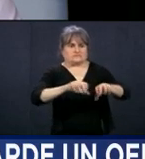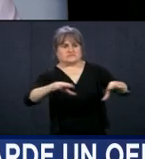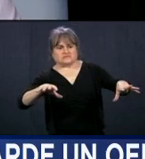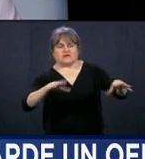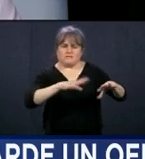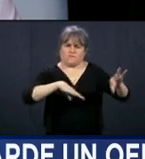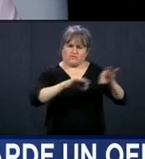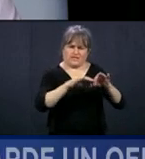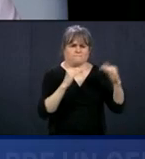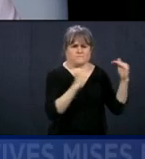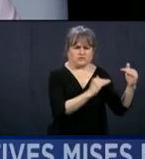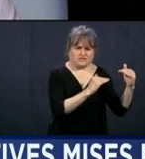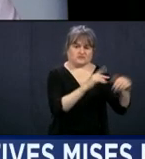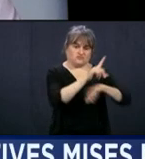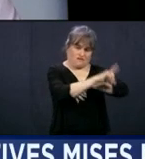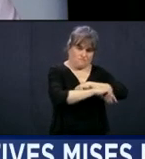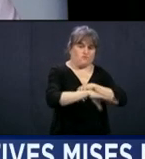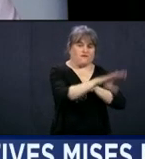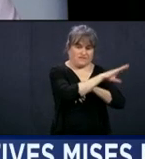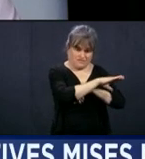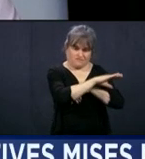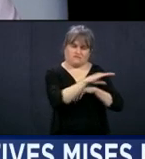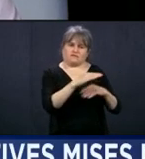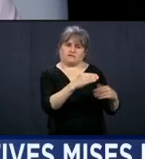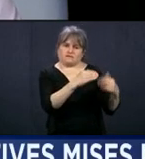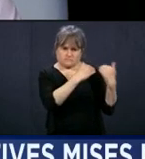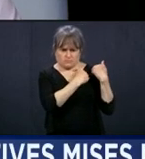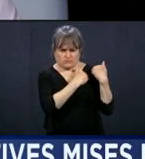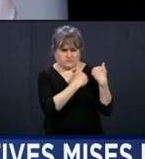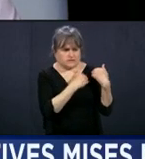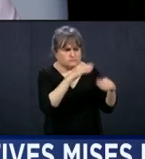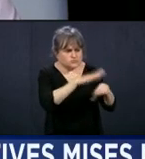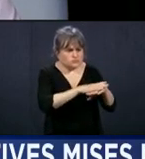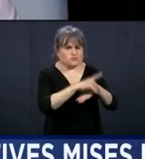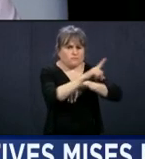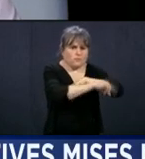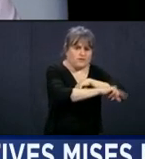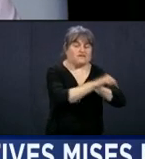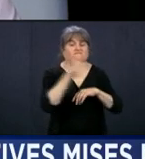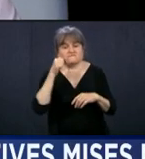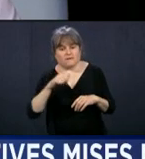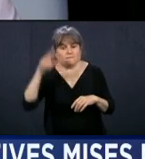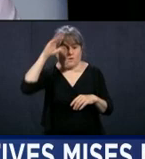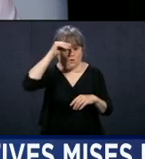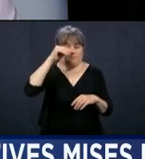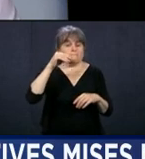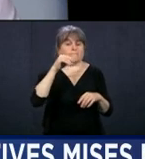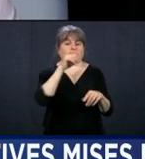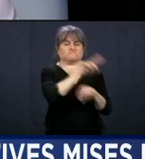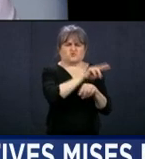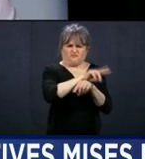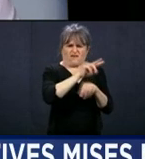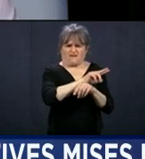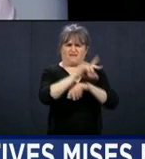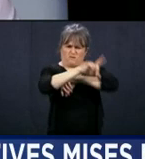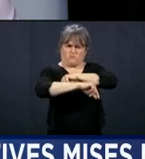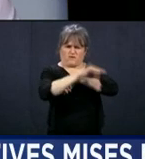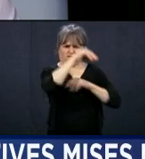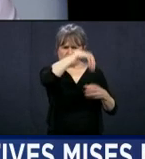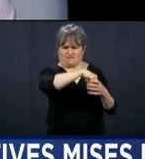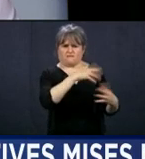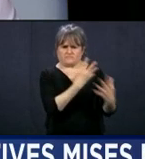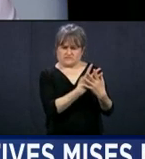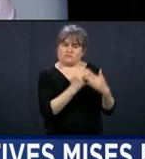protéger notre personnel. On a une responsabilité aussi envers nos travailleurs. Les femmes, les hommes qui travaillent en milieu de détention doivent être protégés